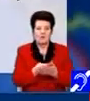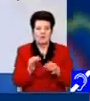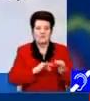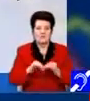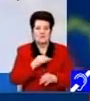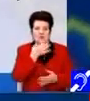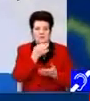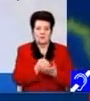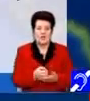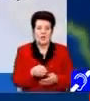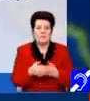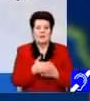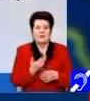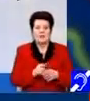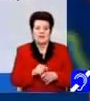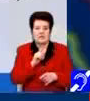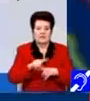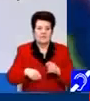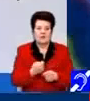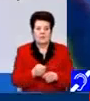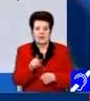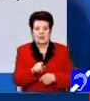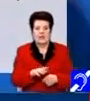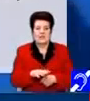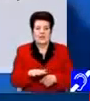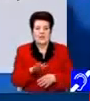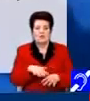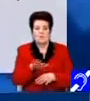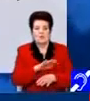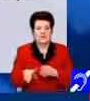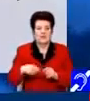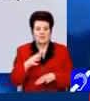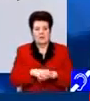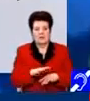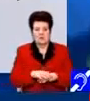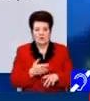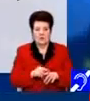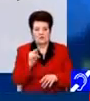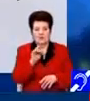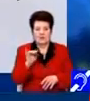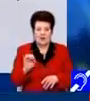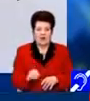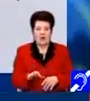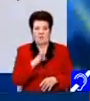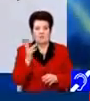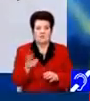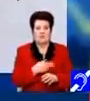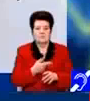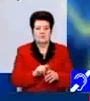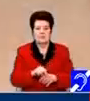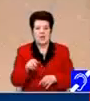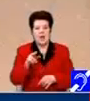de răspundere penală pe cei care comiteau infracțiuni în domeniul creditării și administrării băncilor, iar CNA-ul a fost lipsit de către Parlament